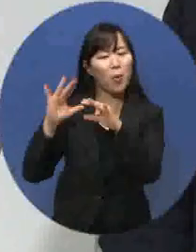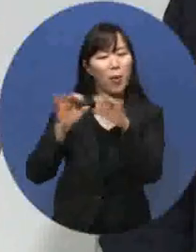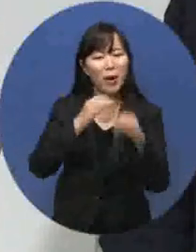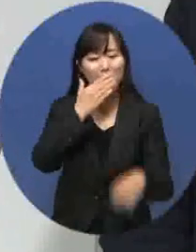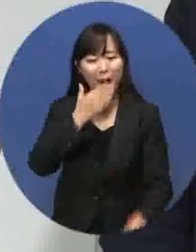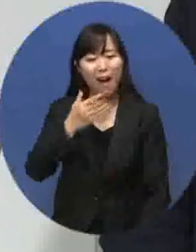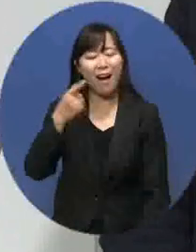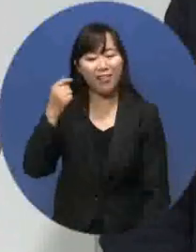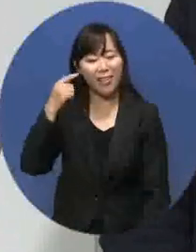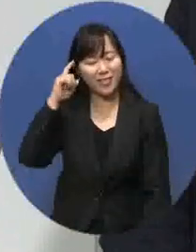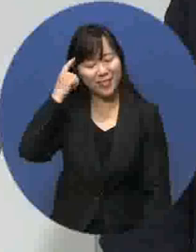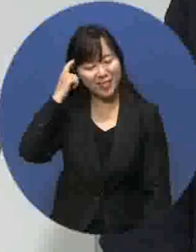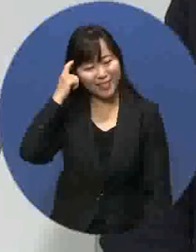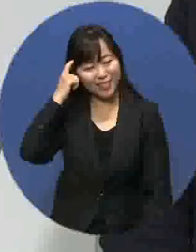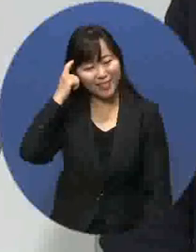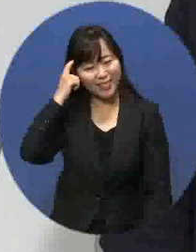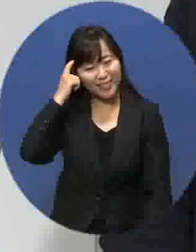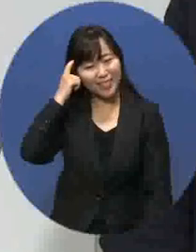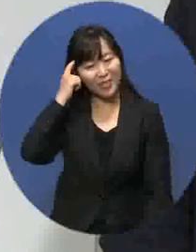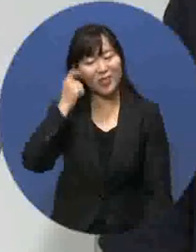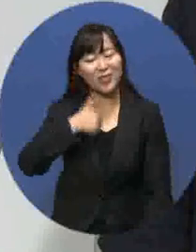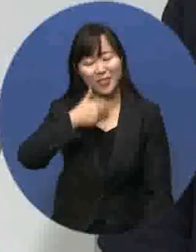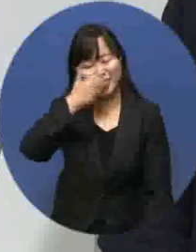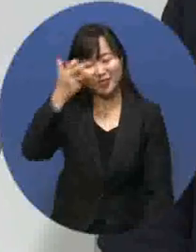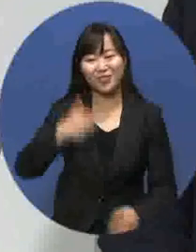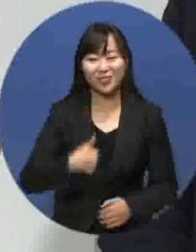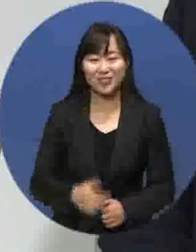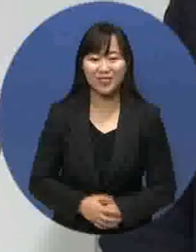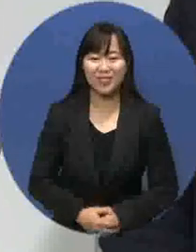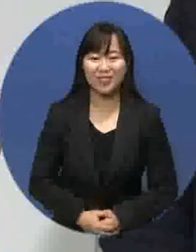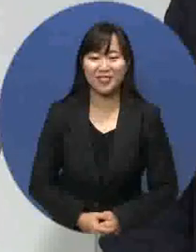형성되지 않을까라는 생각에 뭐 이렇게 한번